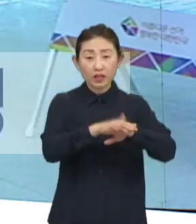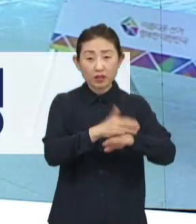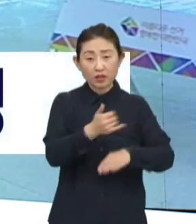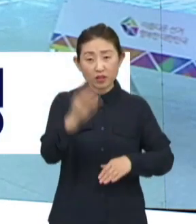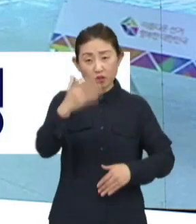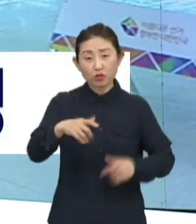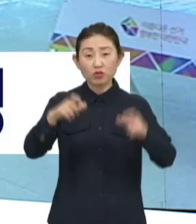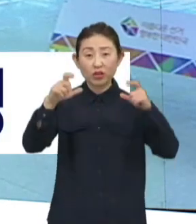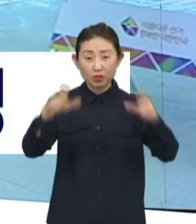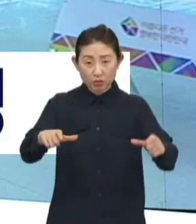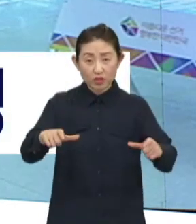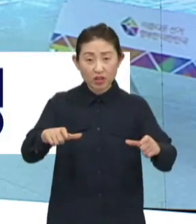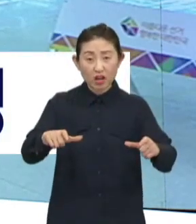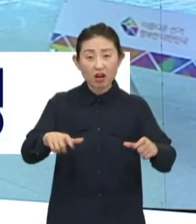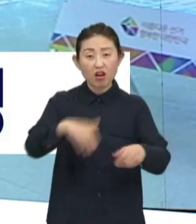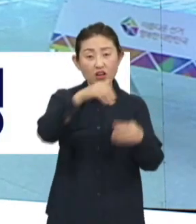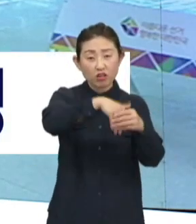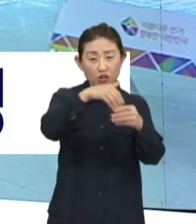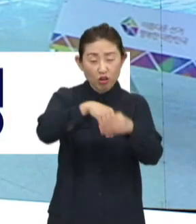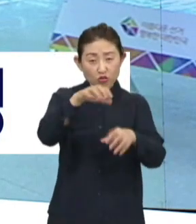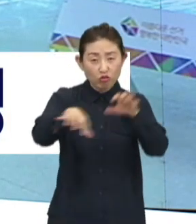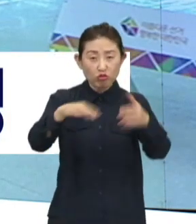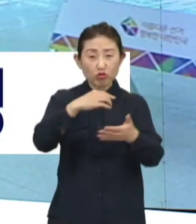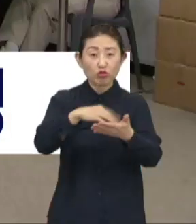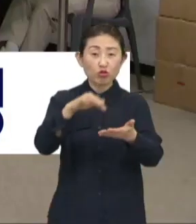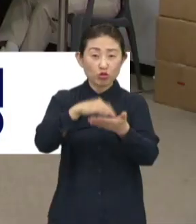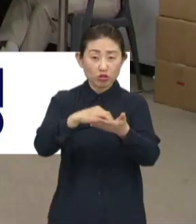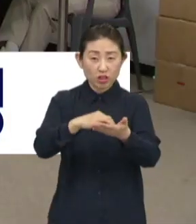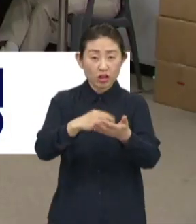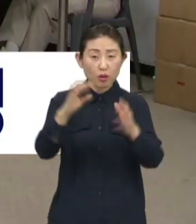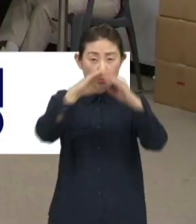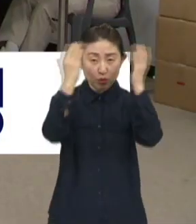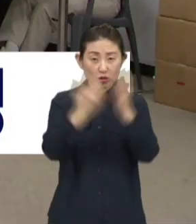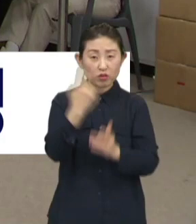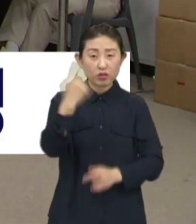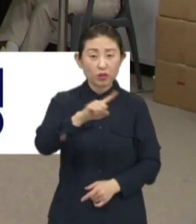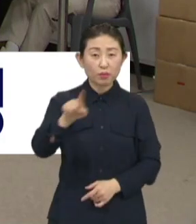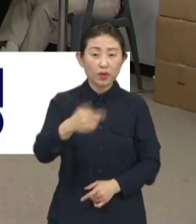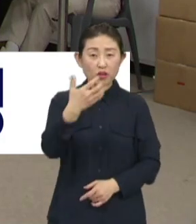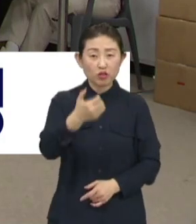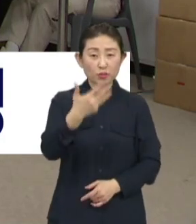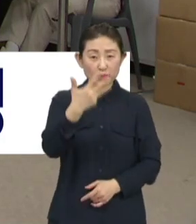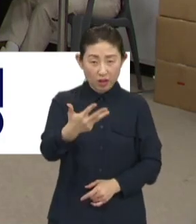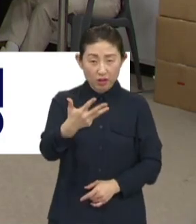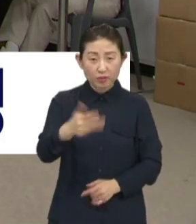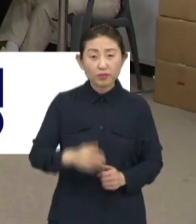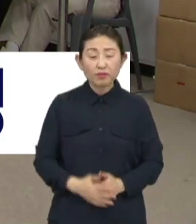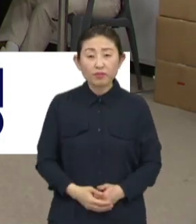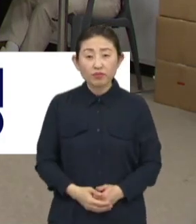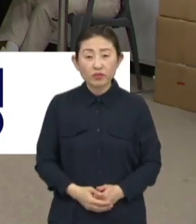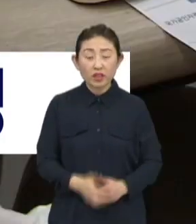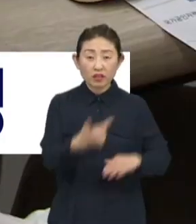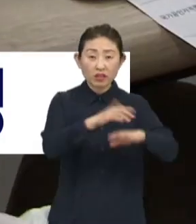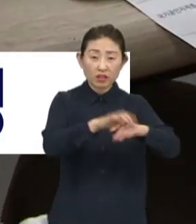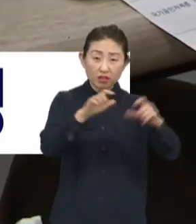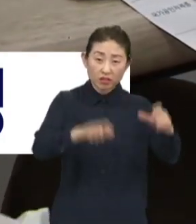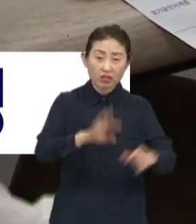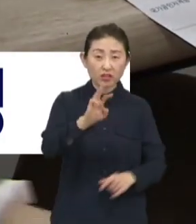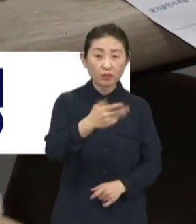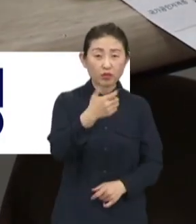오는 22대 국회의원 선거를 위해 대전과 세종 충남에 총 118개의 투표소가 마련됩니다